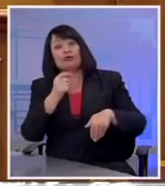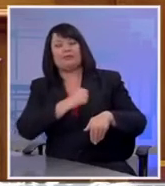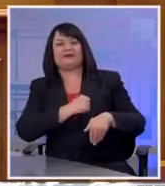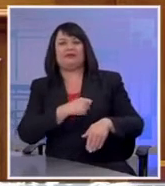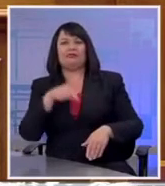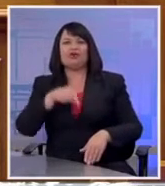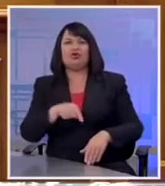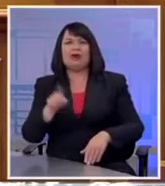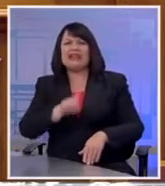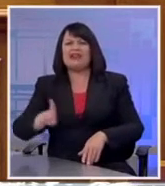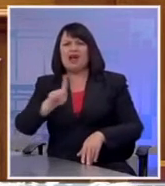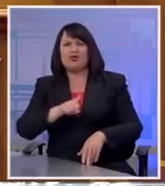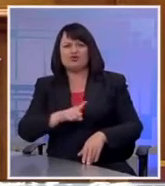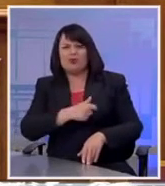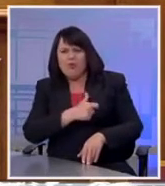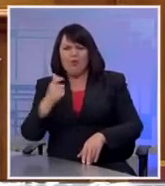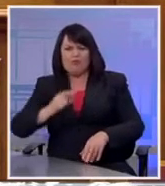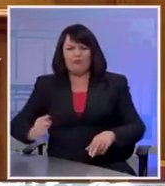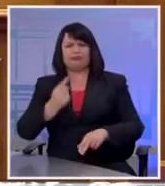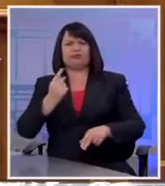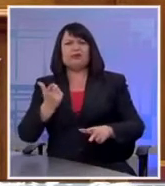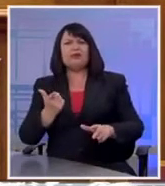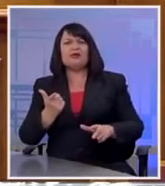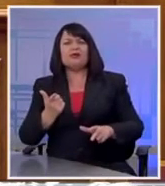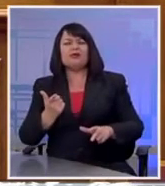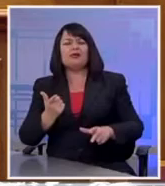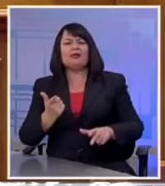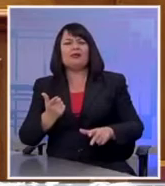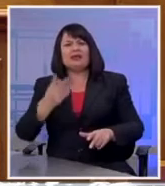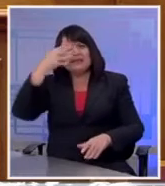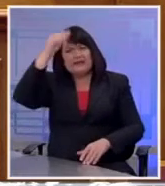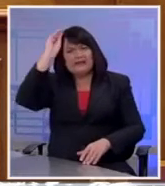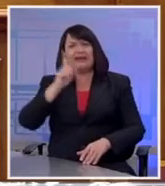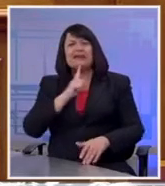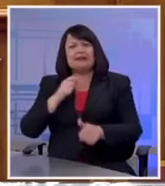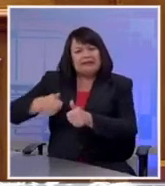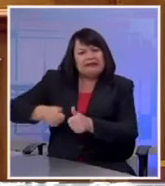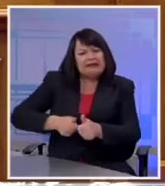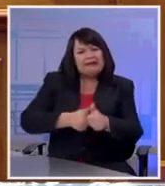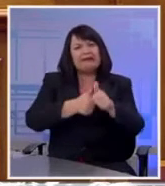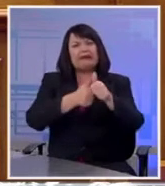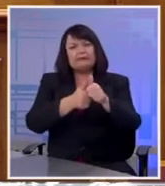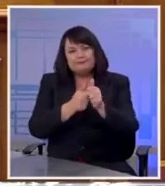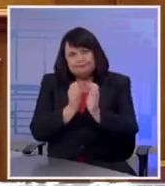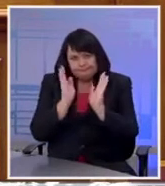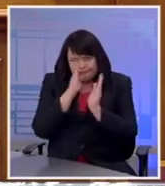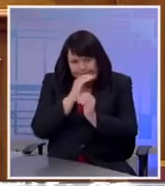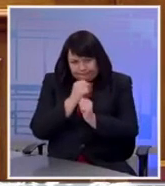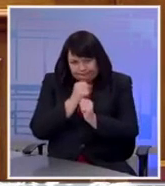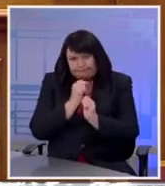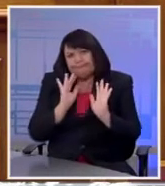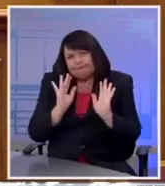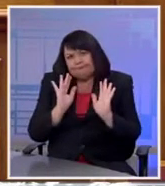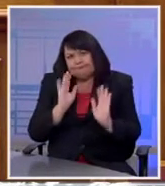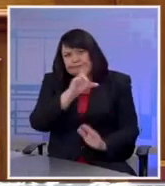οξύς Μητσοτάκης αναγκάζει και τον Τσίπρα σαν σαλιγκάρι να μπαίνει στο καβούκι του και να γίνεται εξίσου